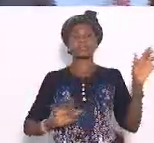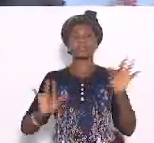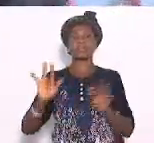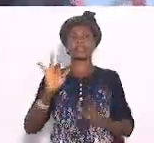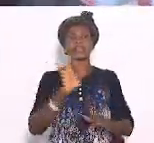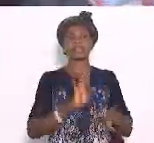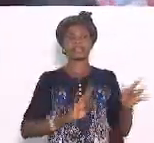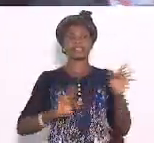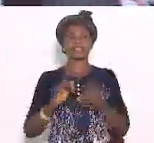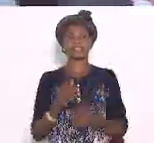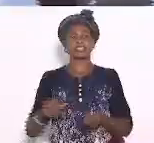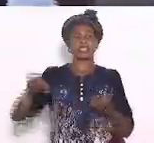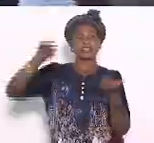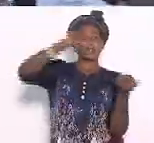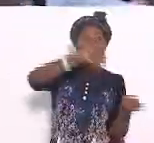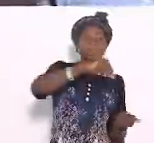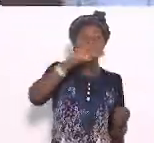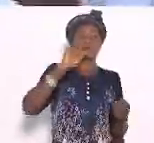se